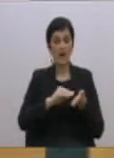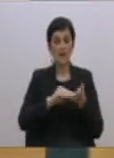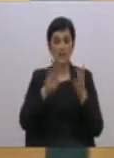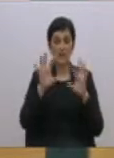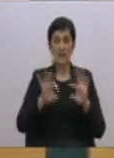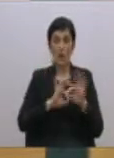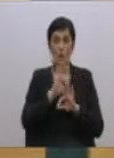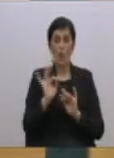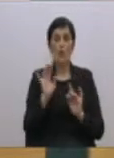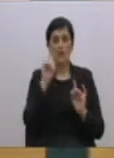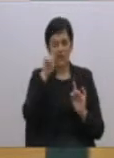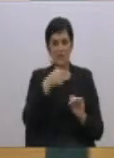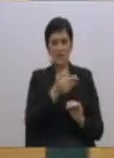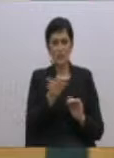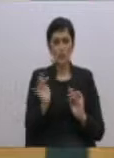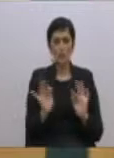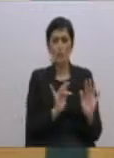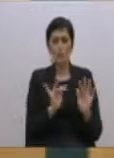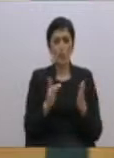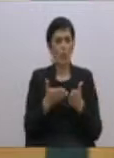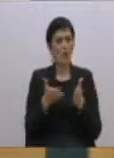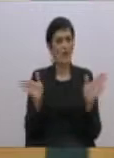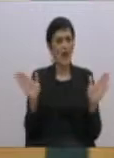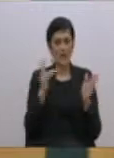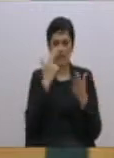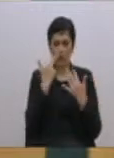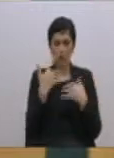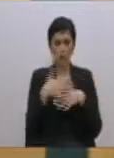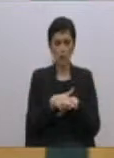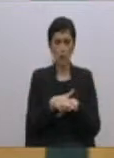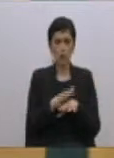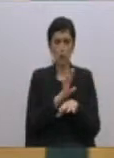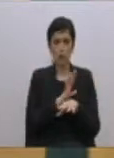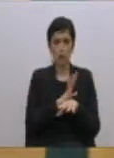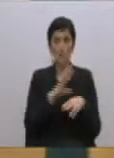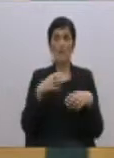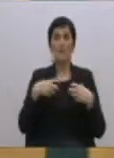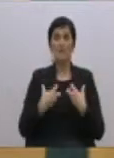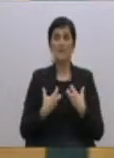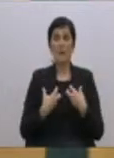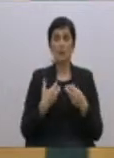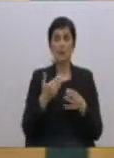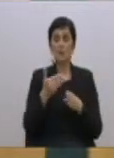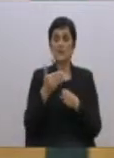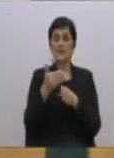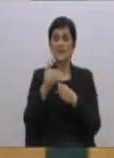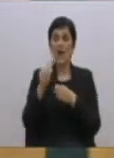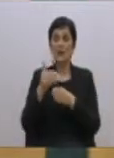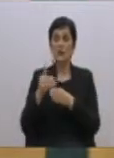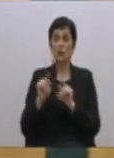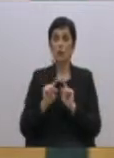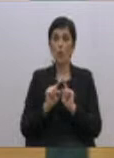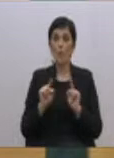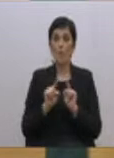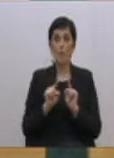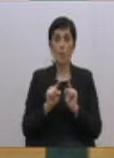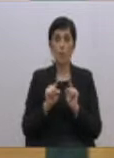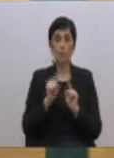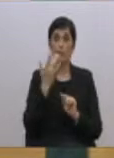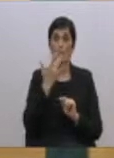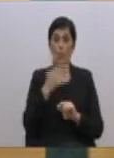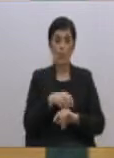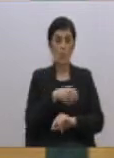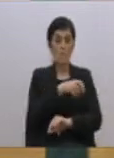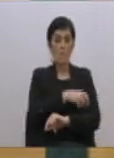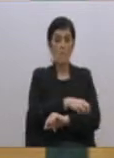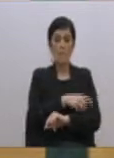რომ პროცესი იყო გახსნილი, ინკლუზიური, სამწუხაროდ ცალკეული ოპოზიციური პოლიტიკური